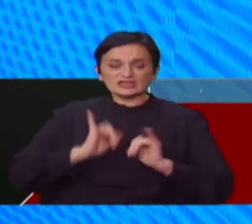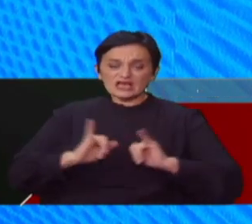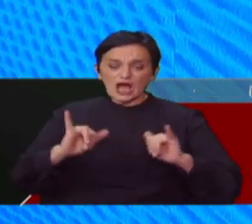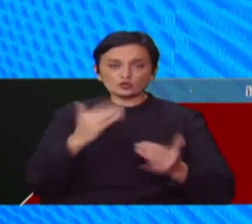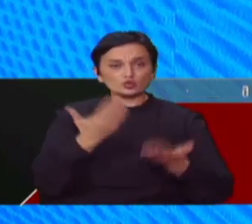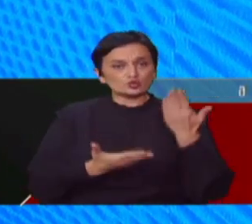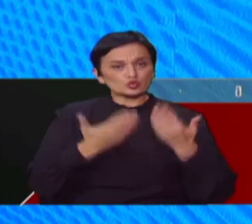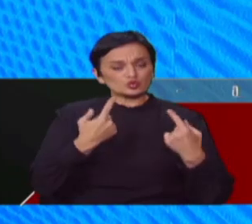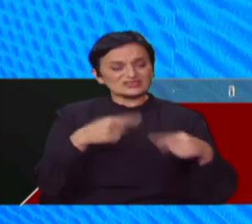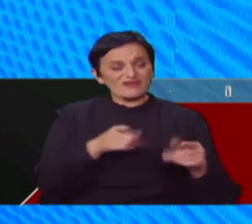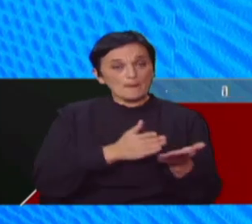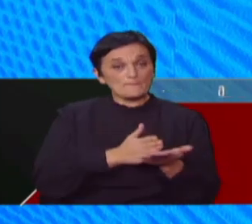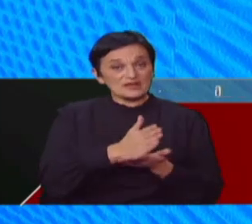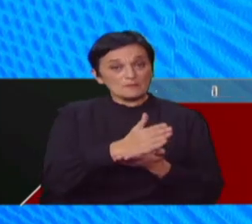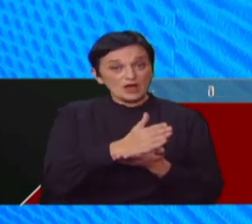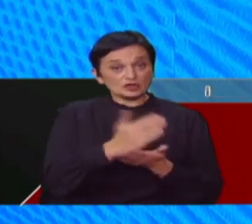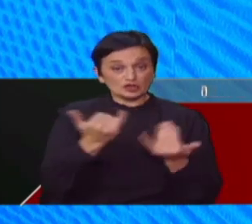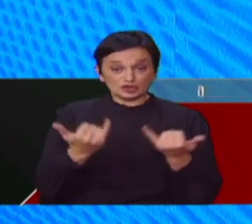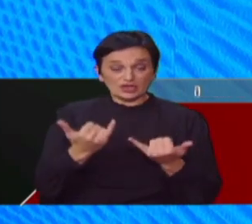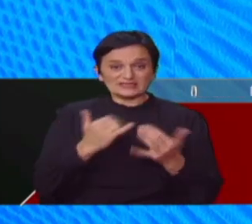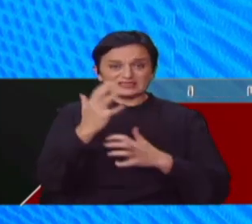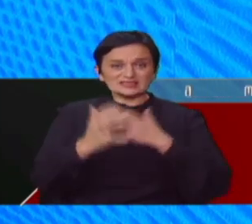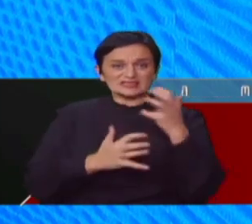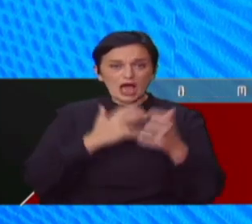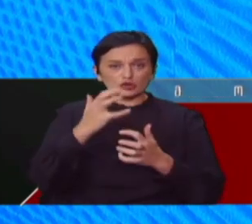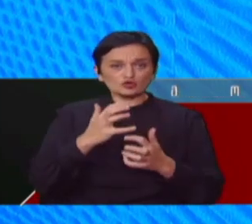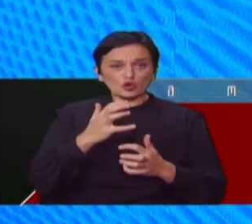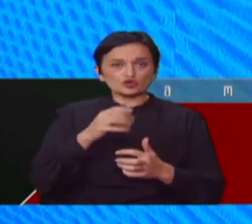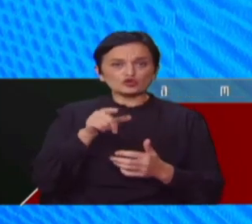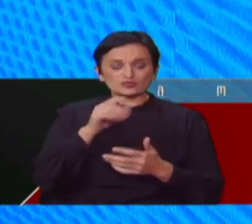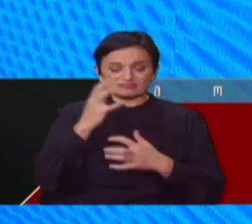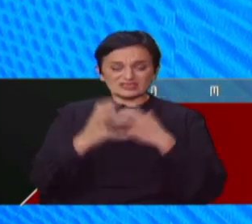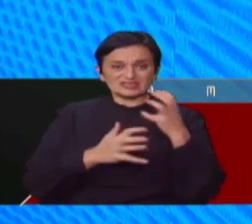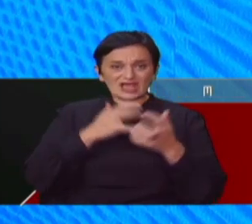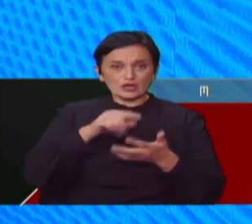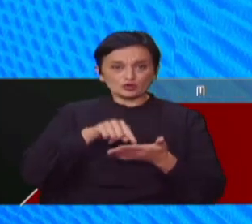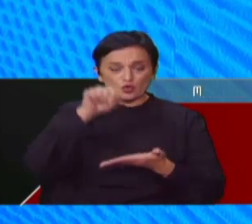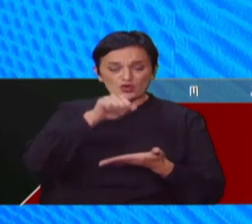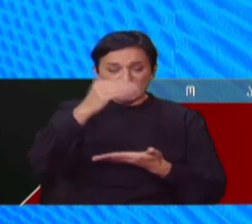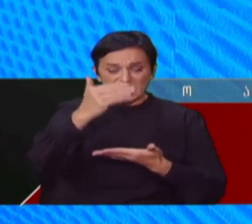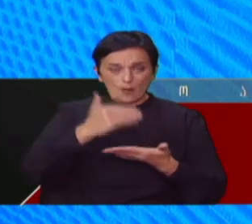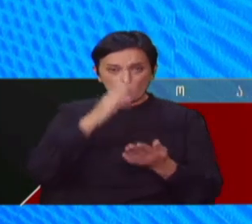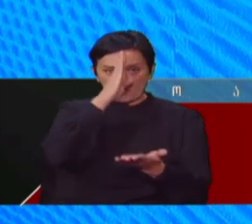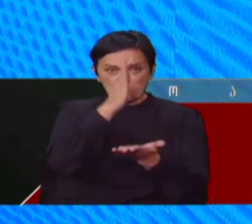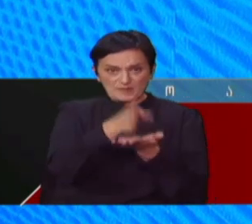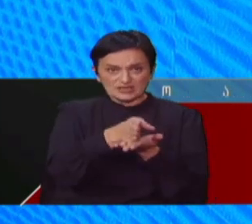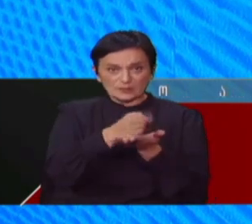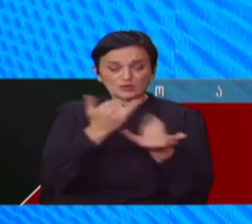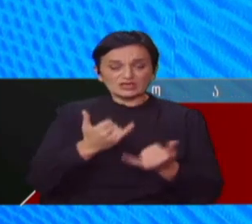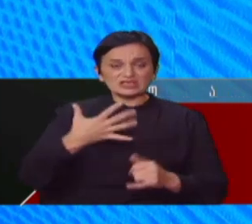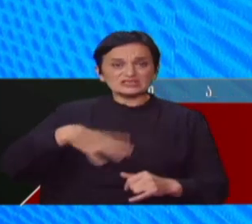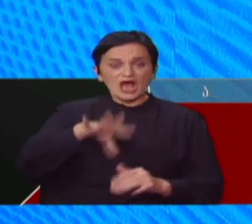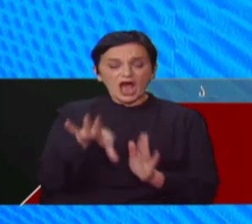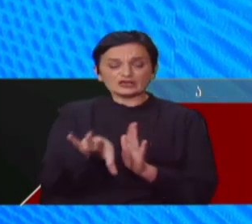თუ თქვათ სხვა მიმართულებას. დღეს საერთაშორისო პრესა, რამდენიმე საერთაშორისო გამოცემა პირდაპირ სვამს საკითხს, რომ დღეს